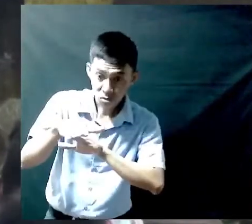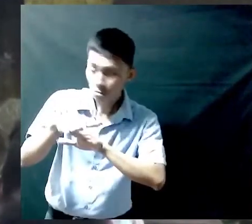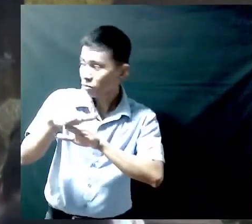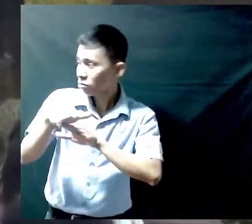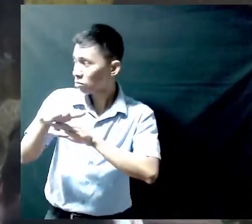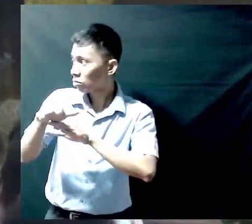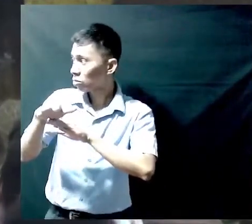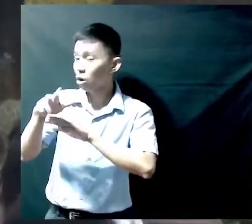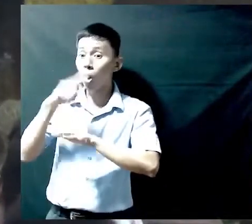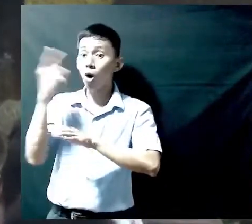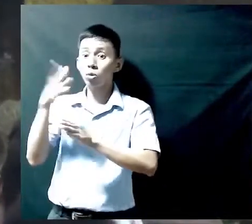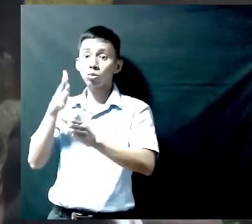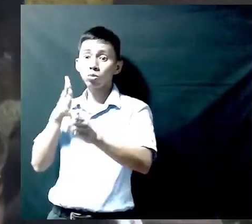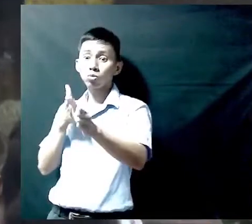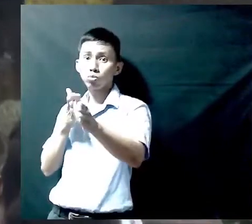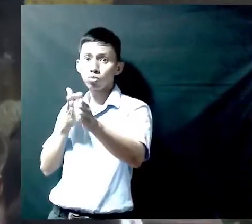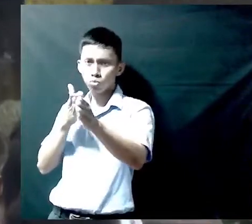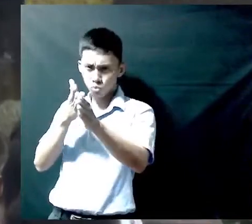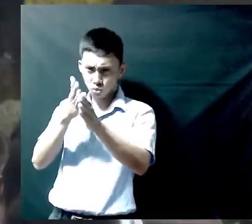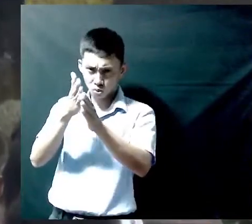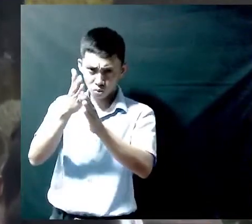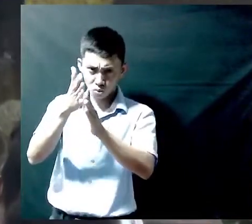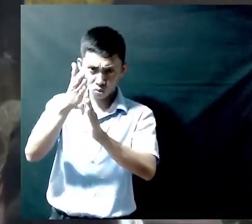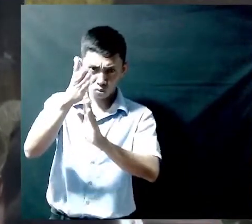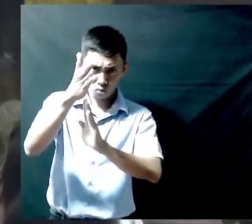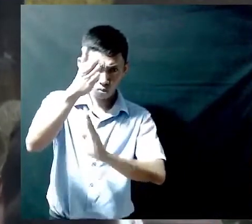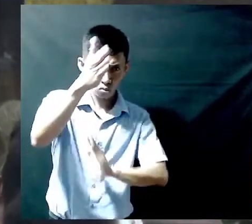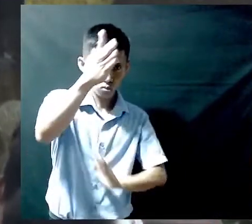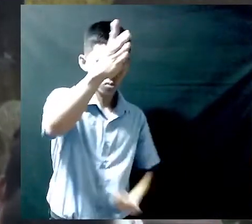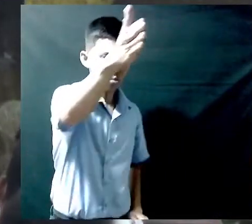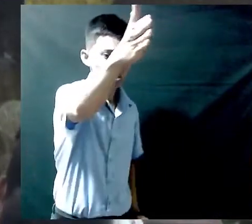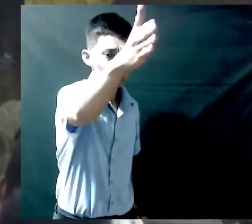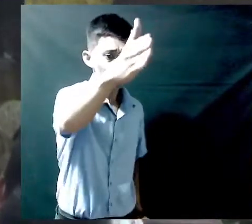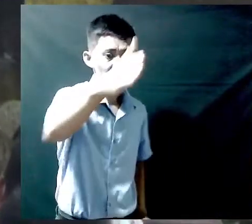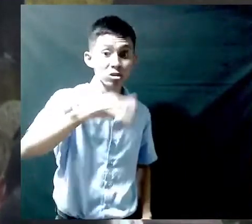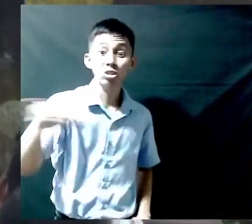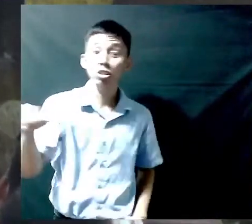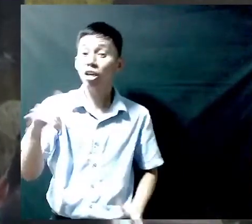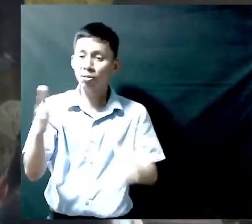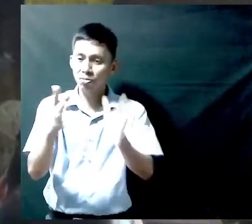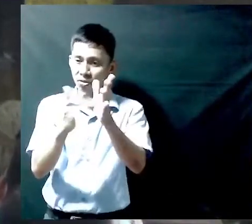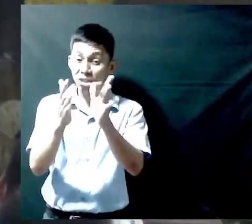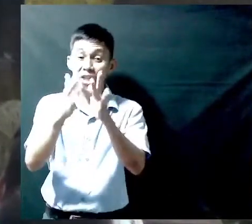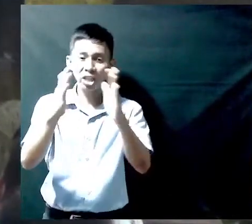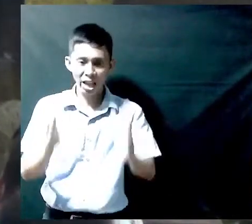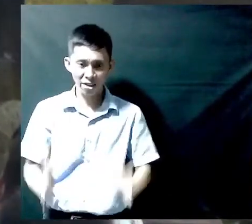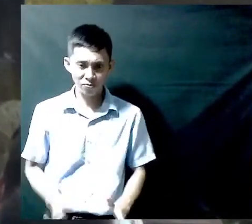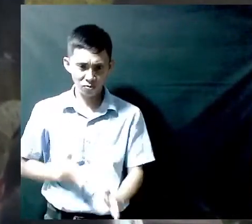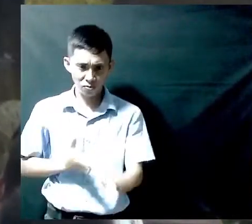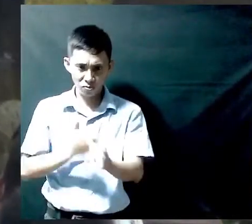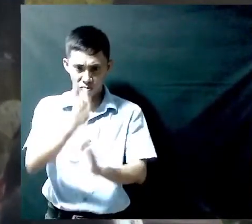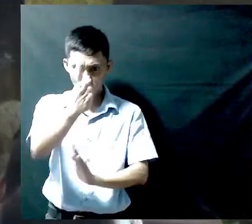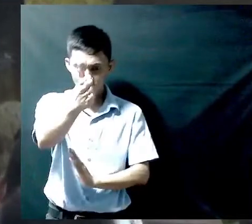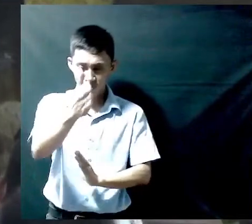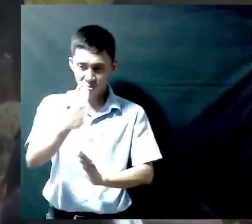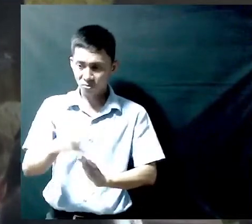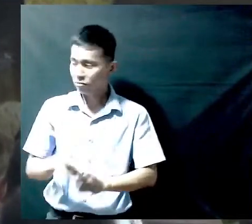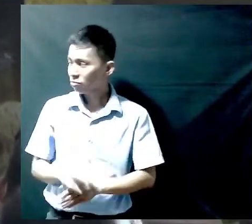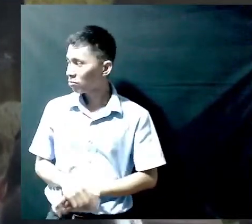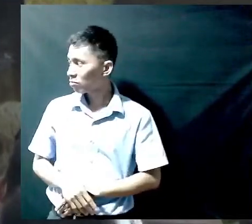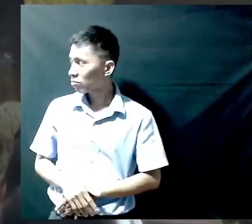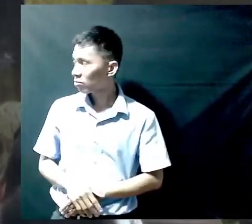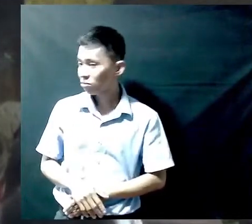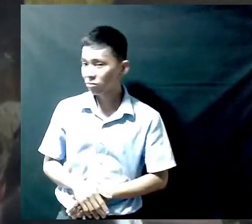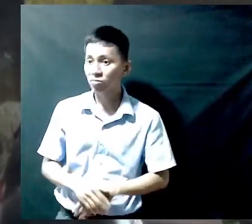mo, yung dulong destinasyon mo. Yun ang Christian life. Hindi pwedeng, serve ako ngayon! After ng serve ko ngayon,